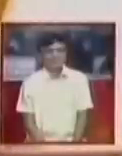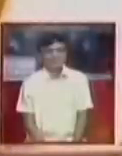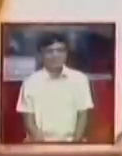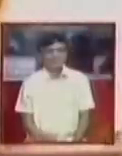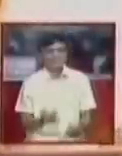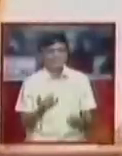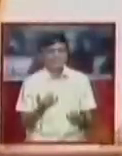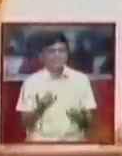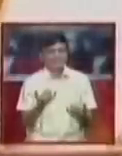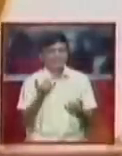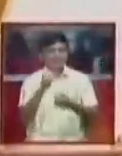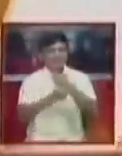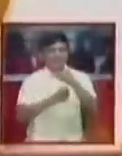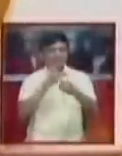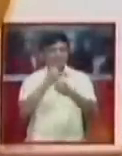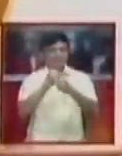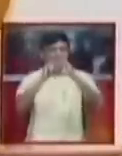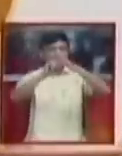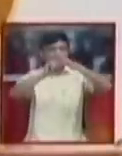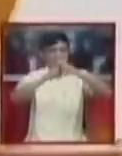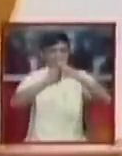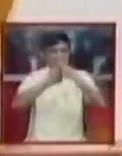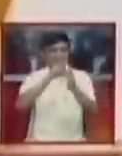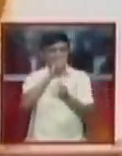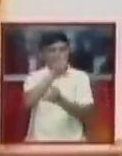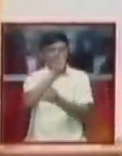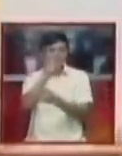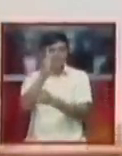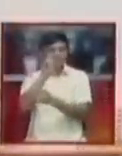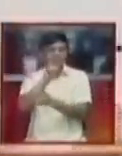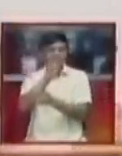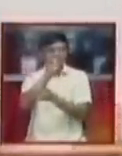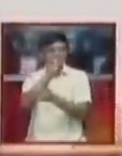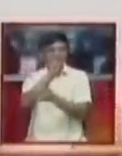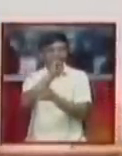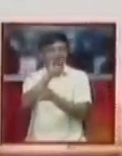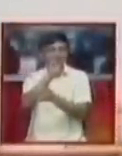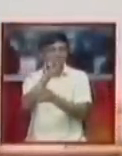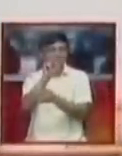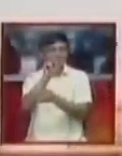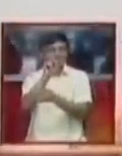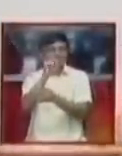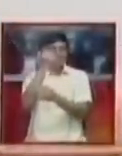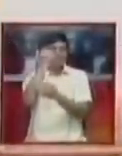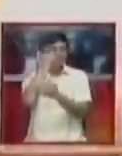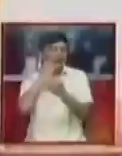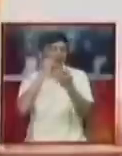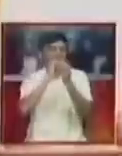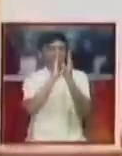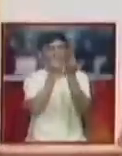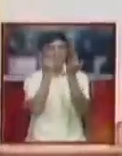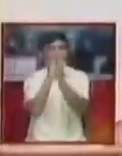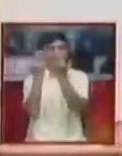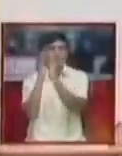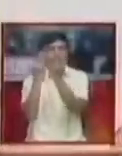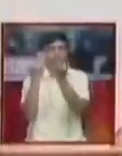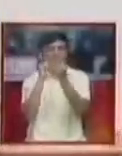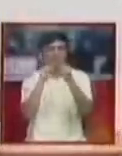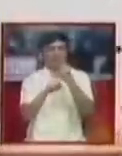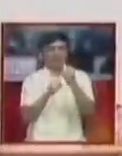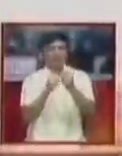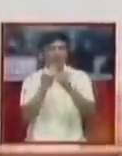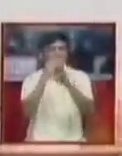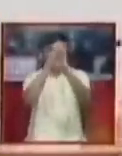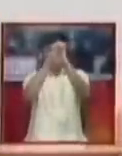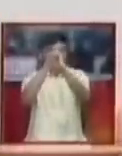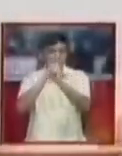Sa taong din pong ito, masisimot na rin ang 61.7 million na backlog sa textbook upang maabot na sa